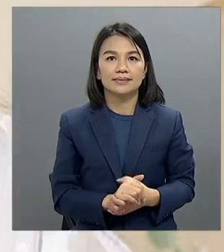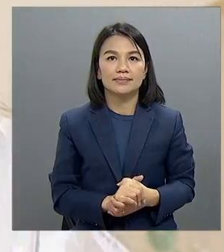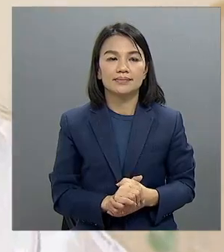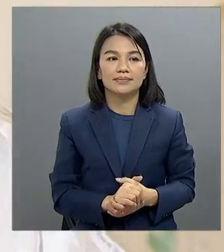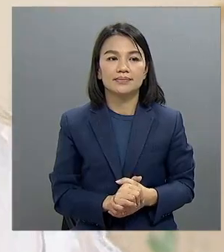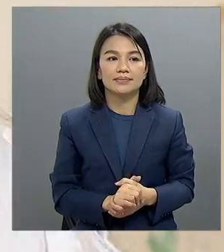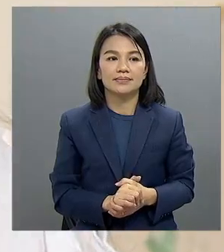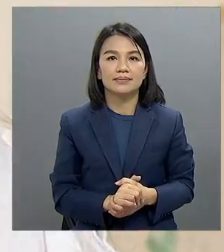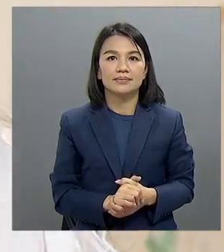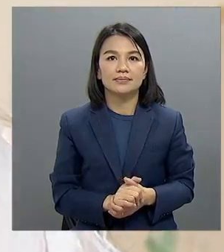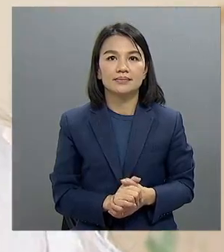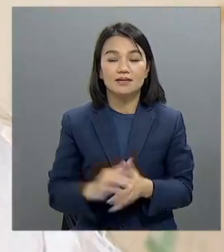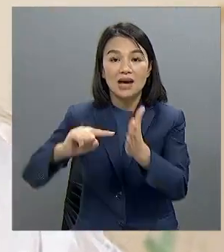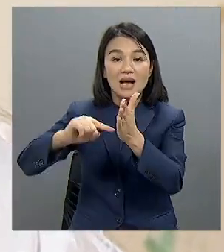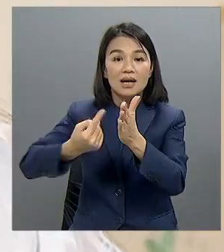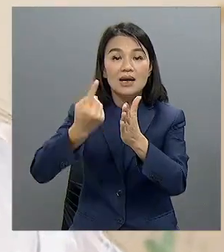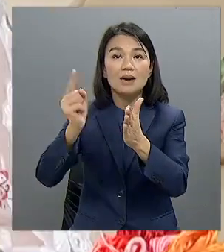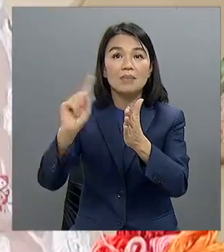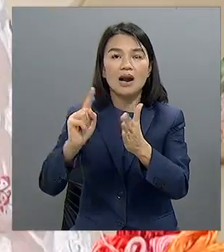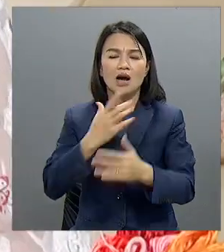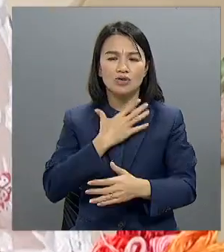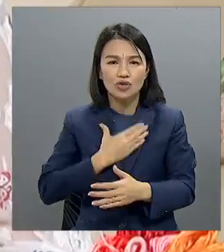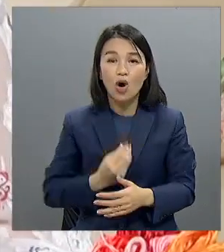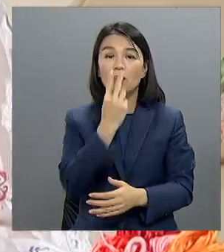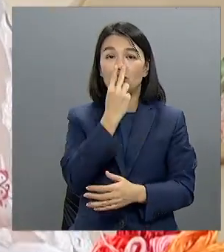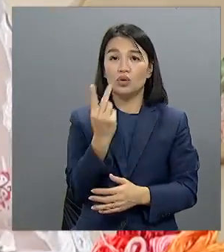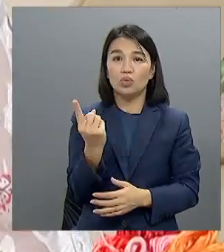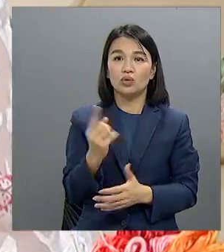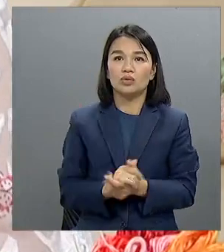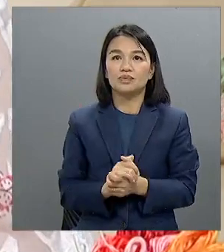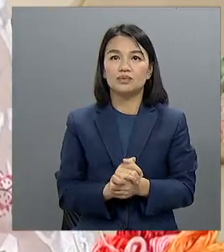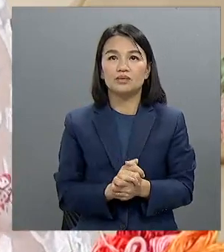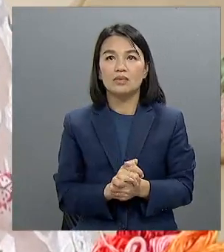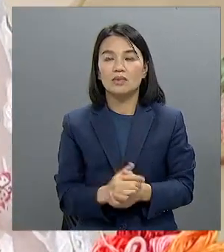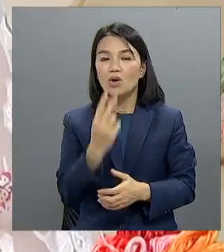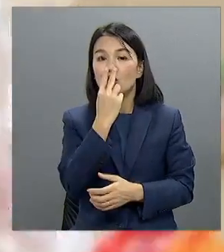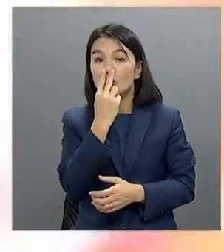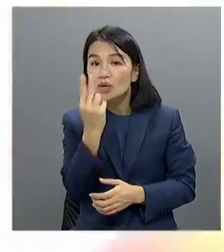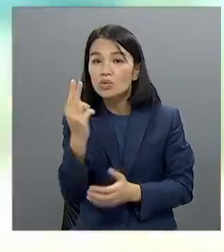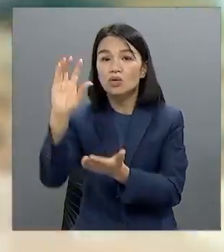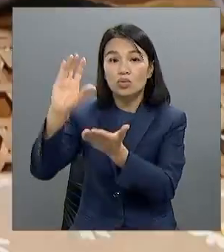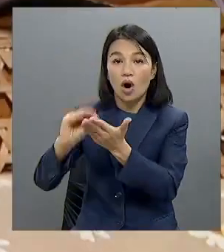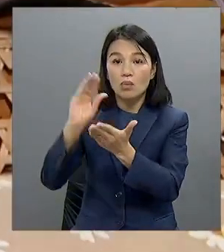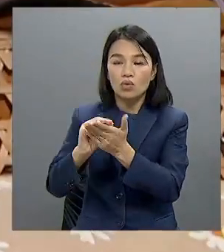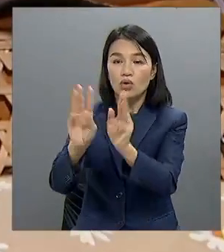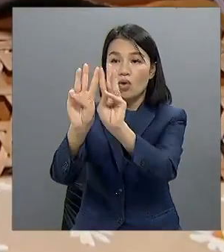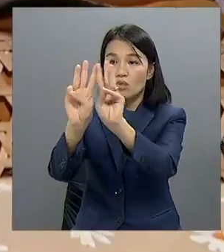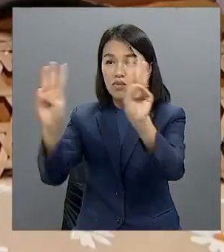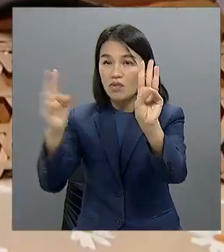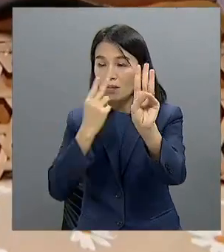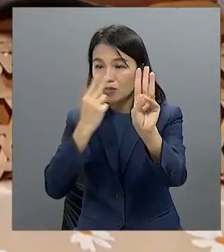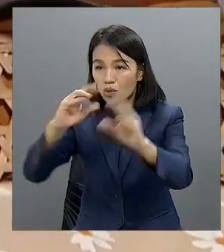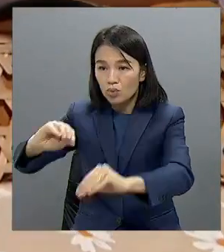เราเริ่มจากเราชอบดูก่อนดูเปิดหาข้อมูลตามเว็บต่างๆตาม YouTube แล้